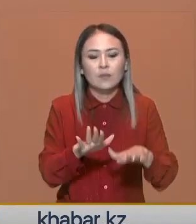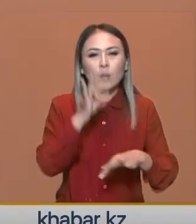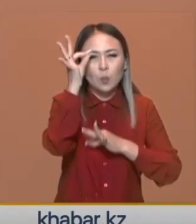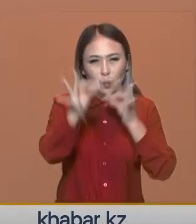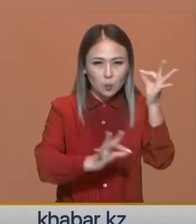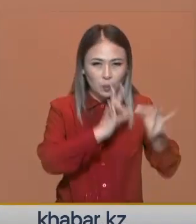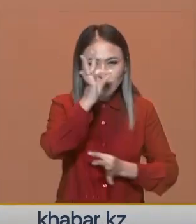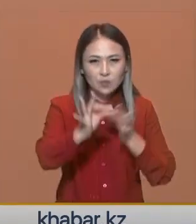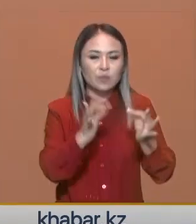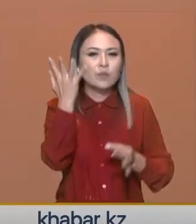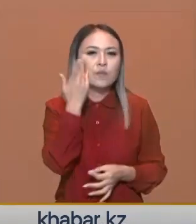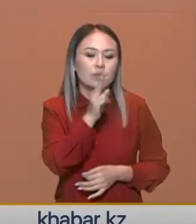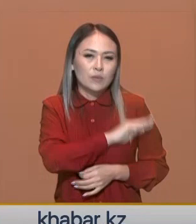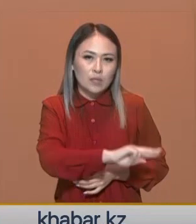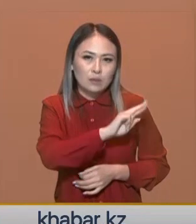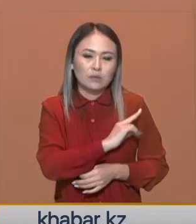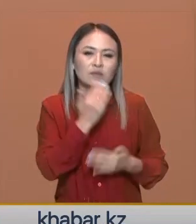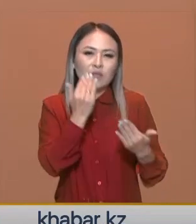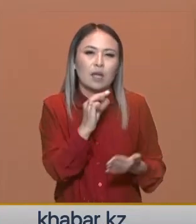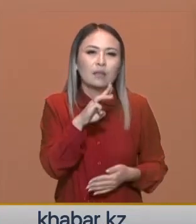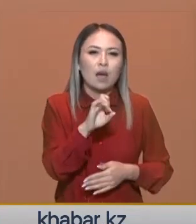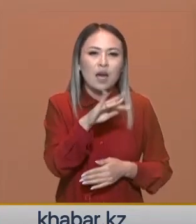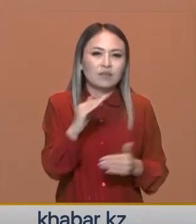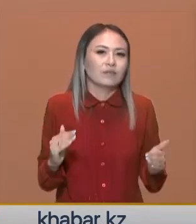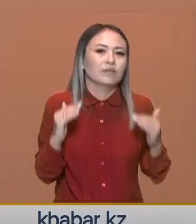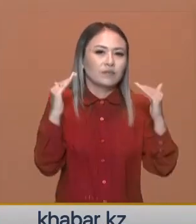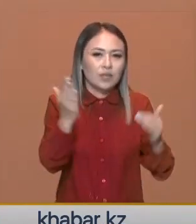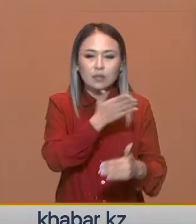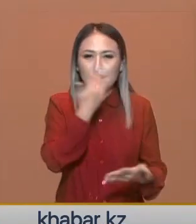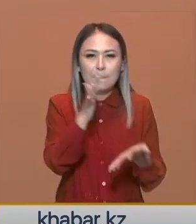айтамыз, күні бойы жұмыс жасауына және де оның тарифтерінің өспеуіне тиісті тапсырмалар берілді.